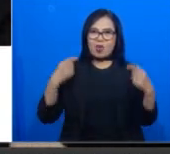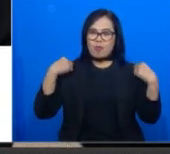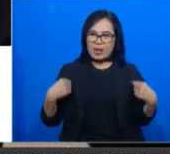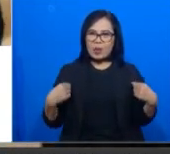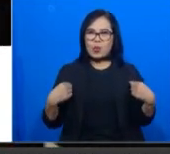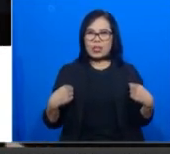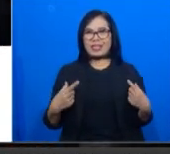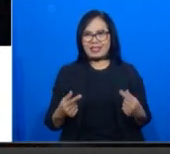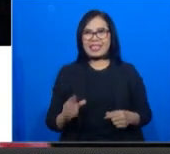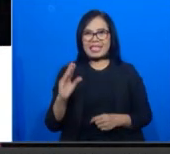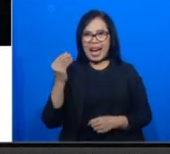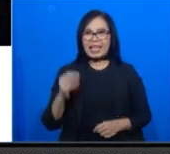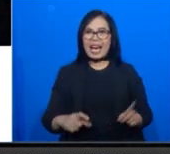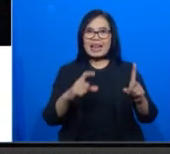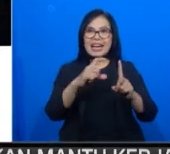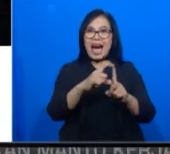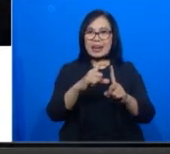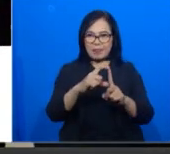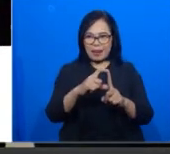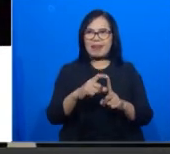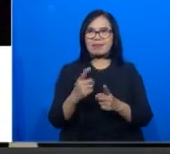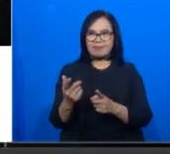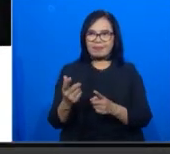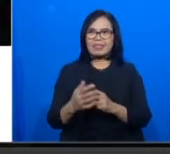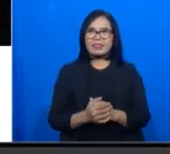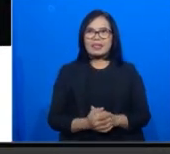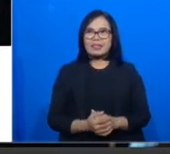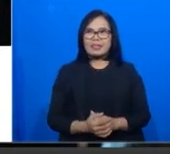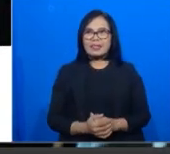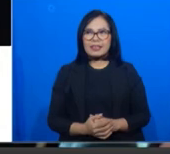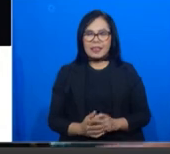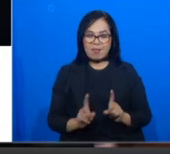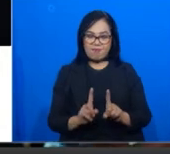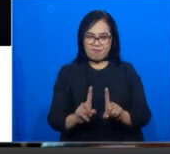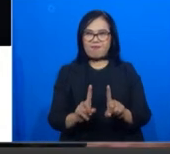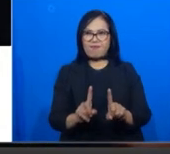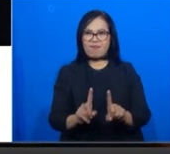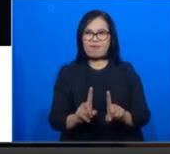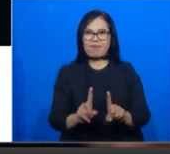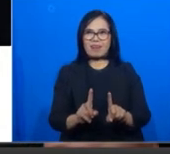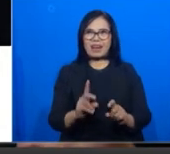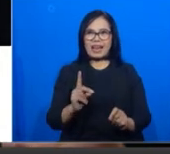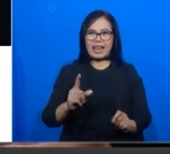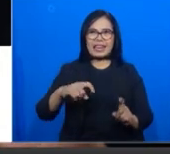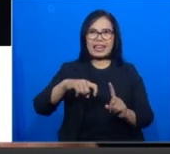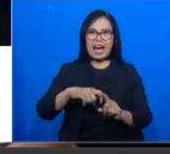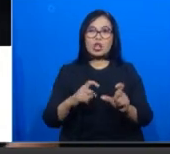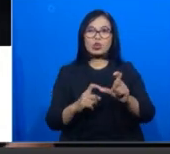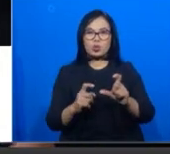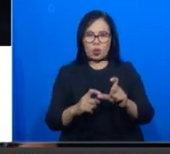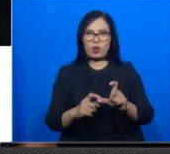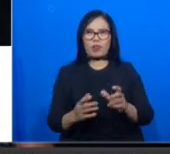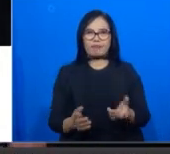Pongrekun melontarkan kritik terhadap program kerja dua kompetitornya, yakni RK Suswono dan Pramono